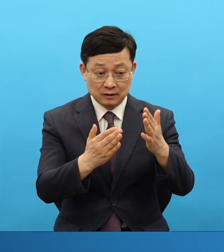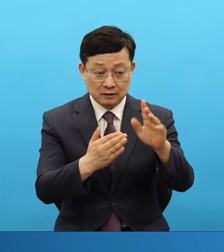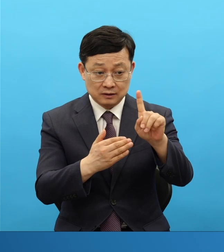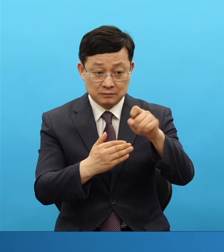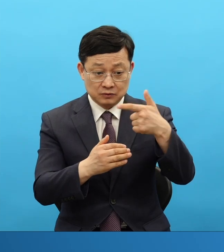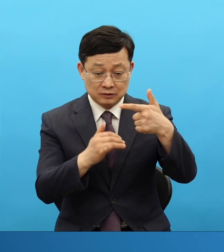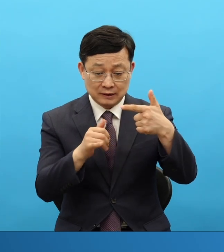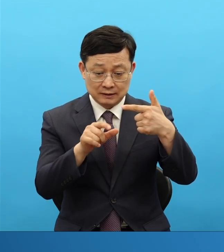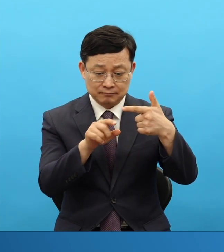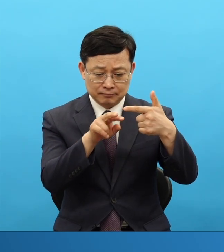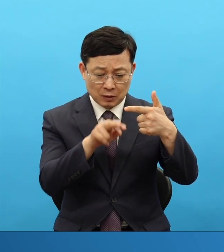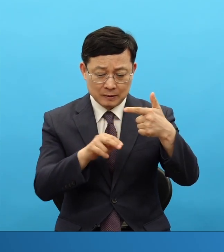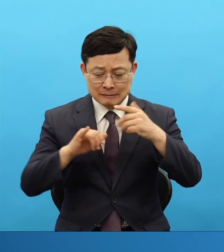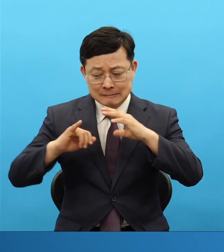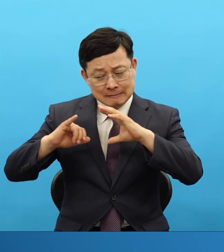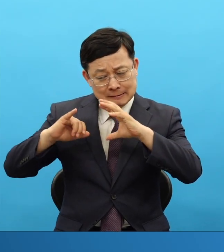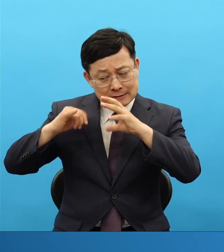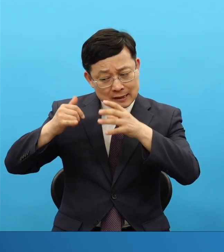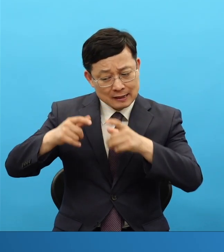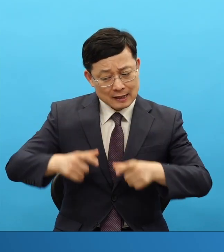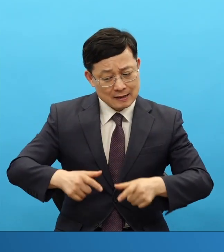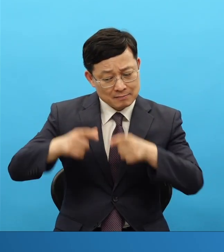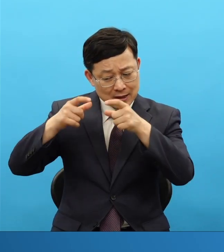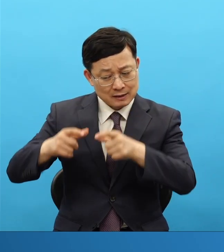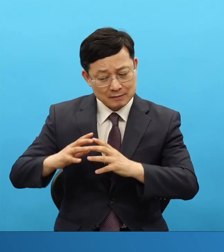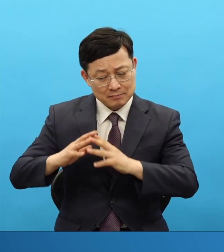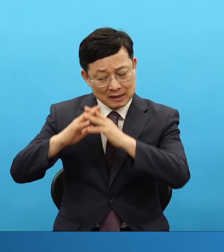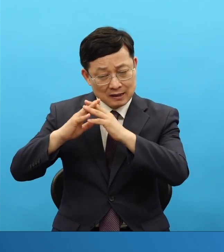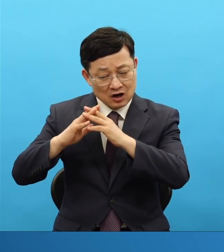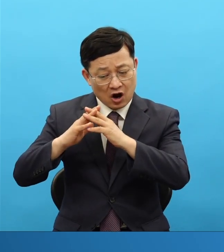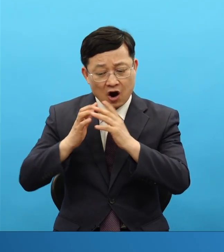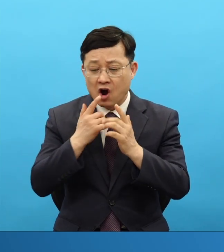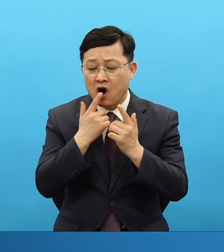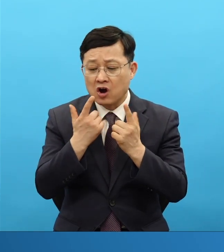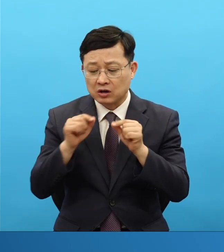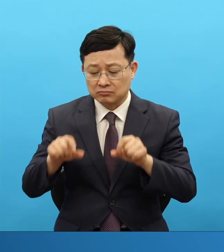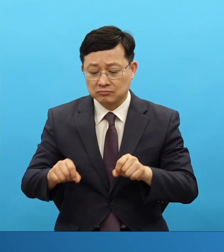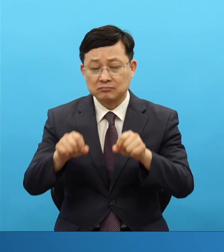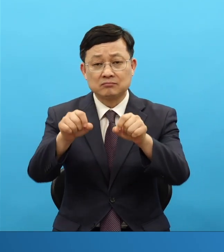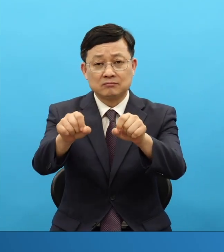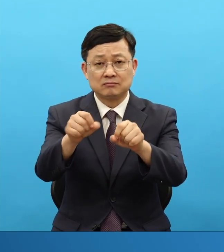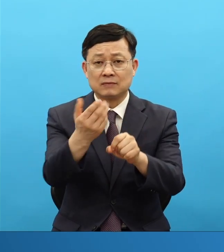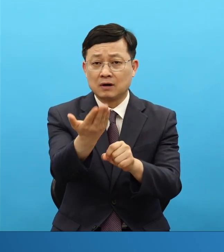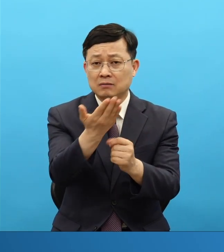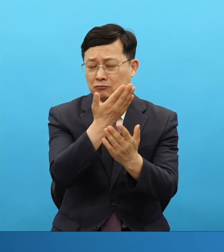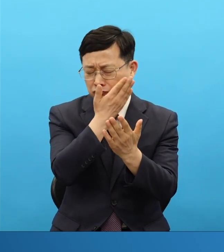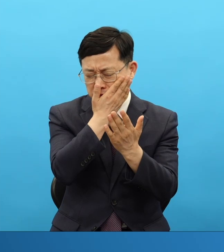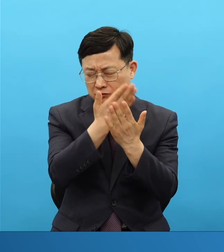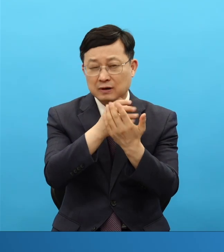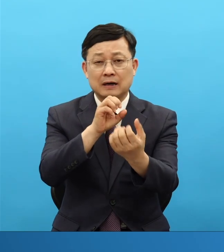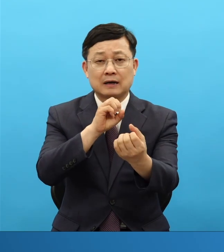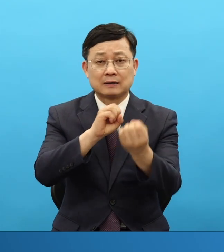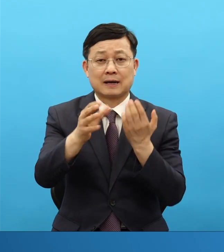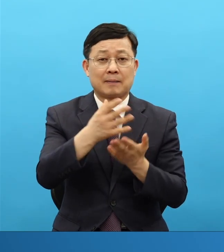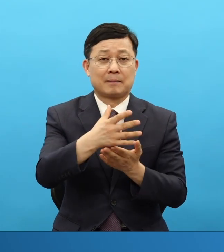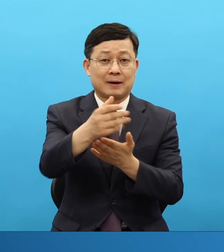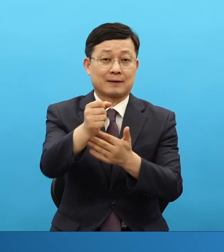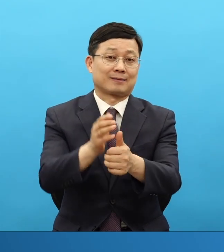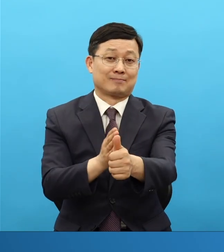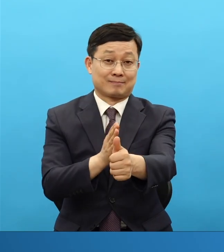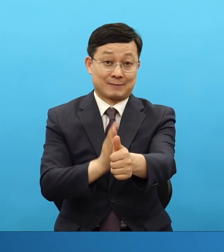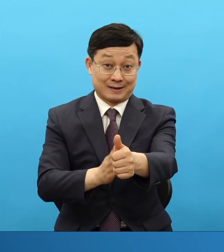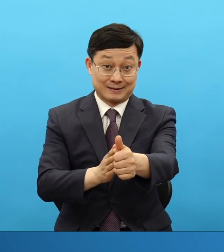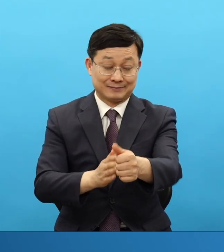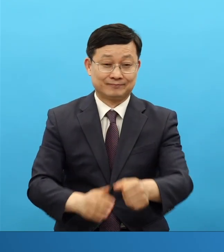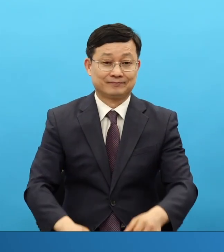세웠는데 여기에 여러분이 받아야 될 아주 중요한 답입니다. The people of Romans 16, they raise this world partisan, and this is the important answer you must receive.